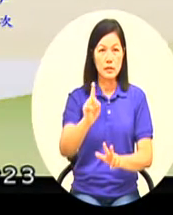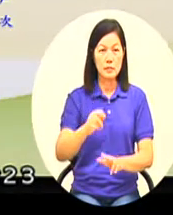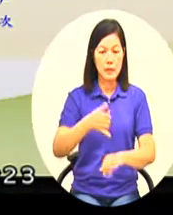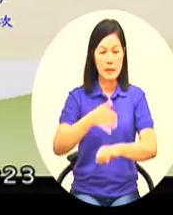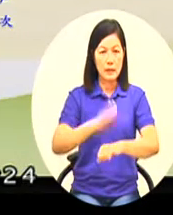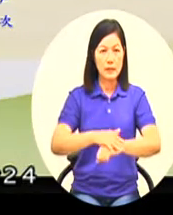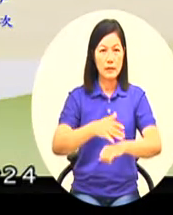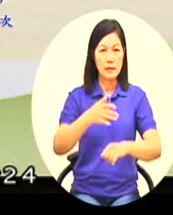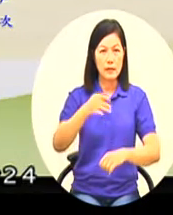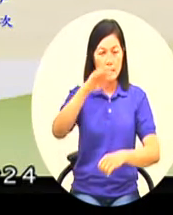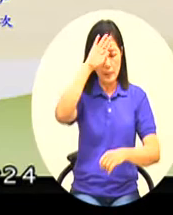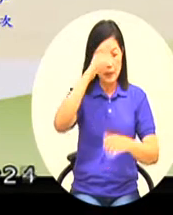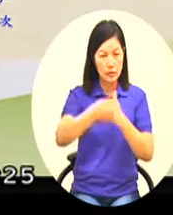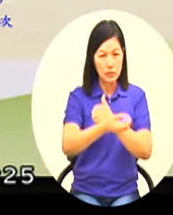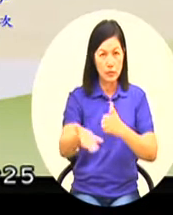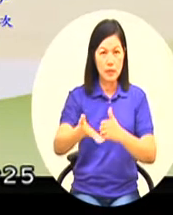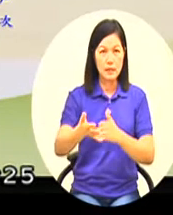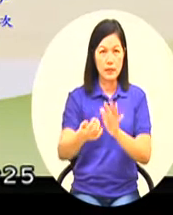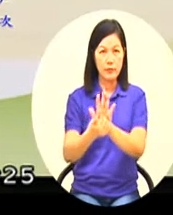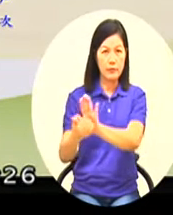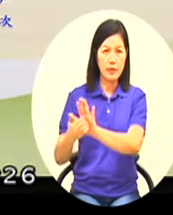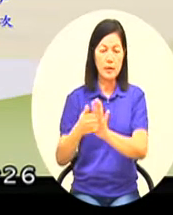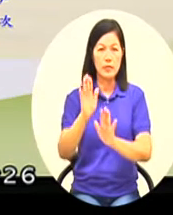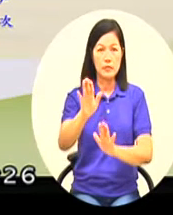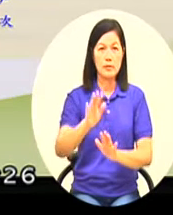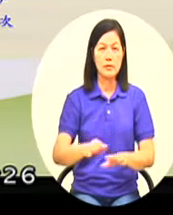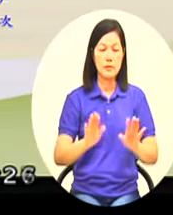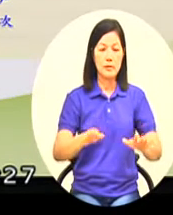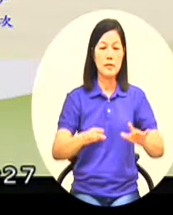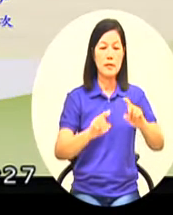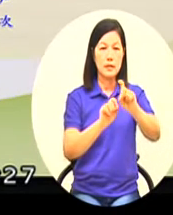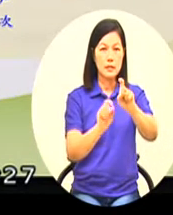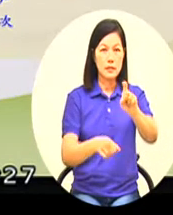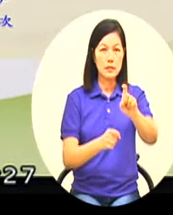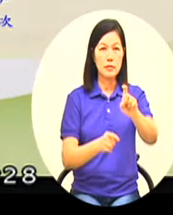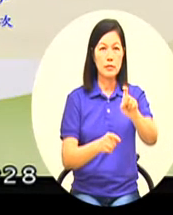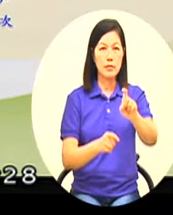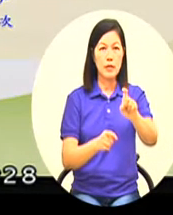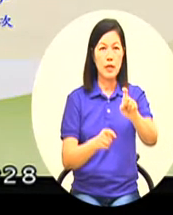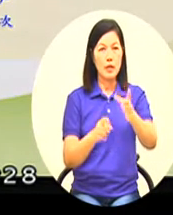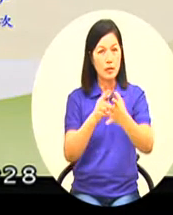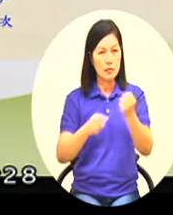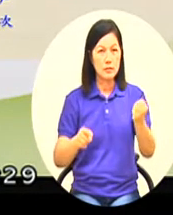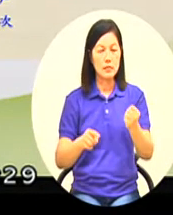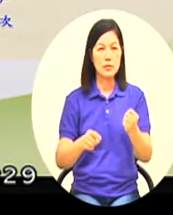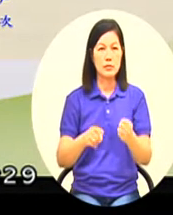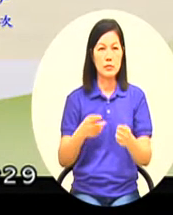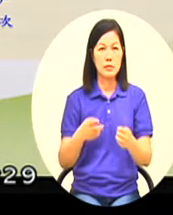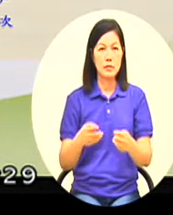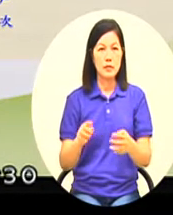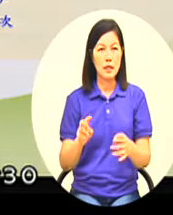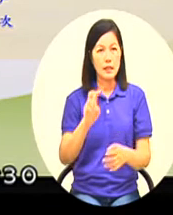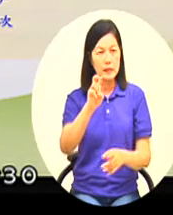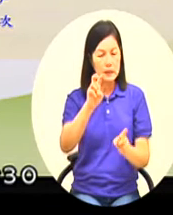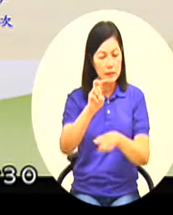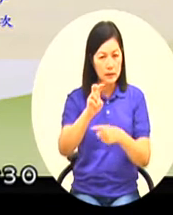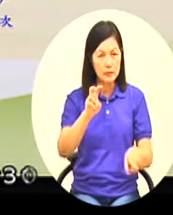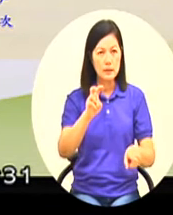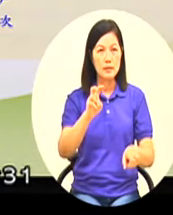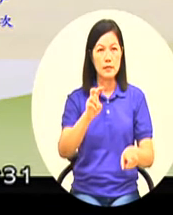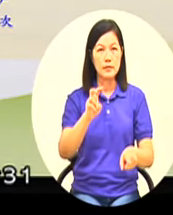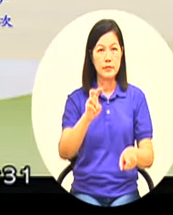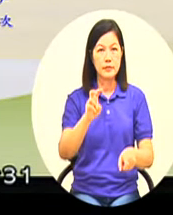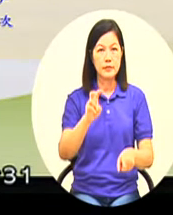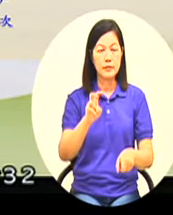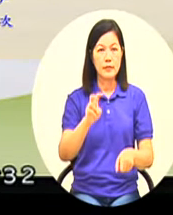治的部分，那目前到10月昨天的人数总共有境外是20人，那